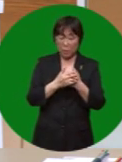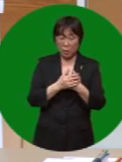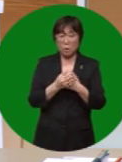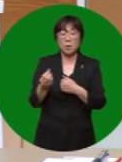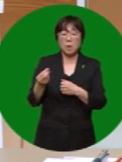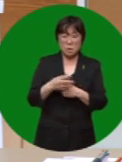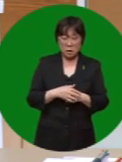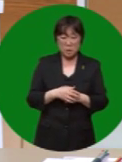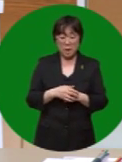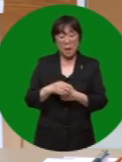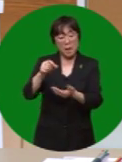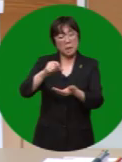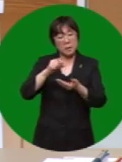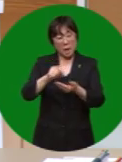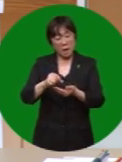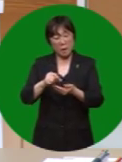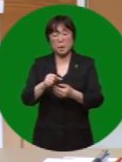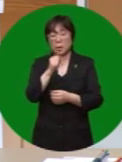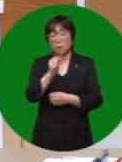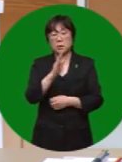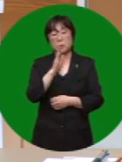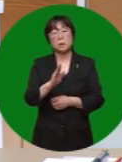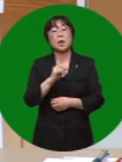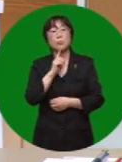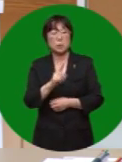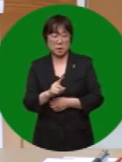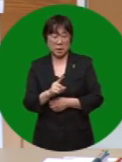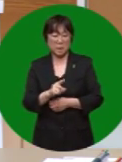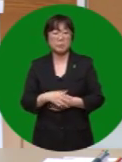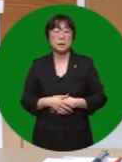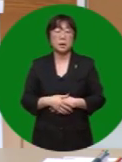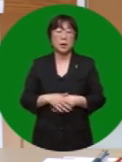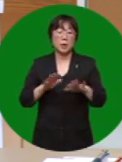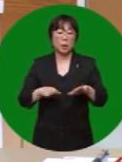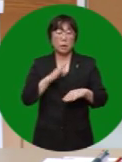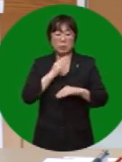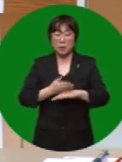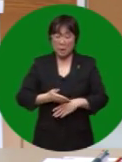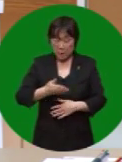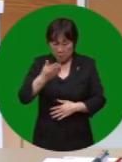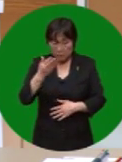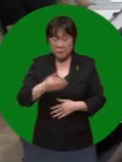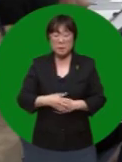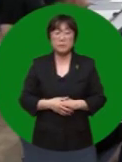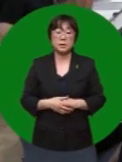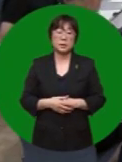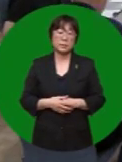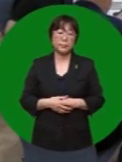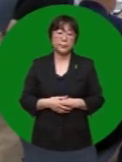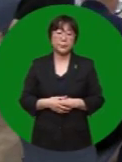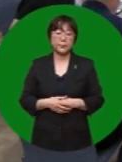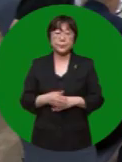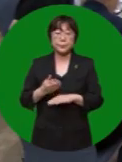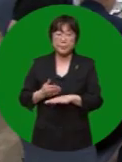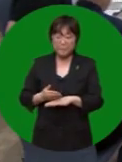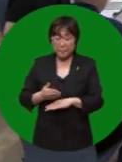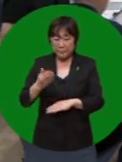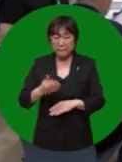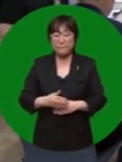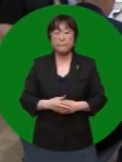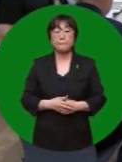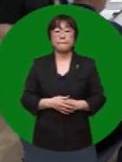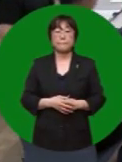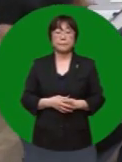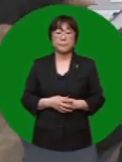そして何よりもご提案方、よろしくお願いを申し上げたいと思います。本日は本当にどうもありがとうございました。 ありがとうございます。